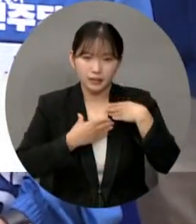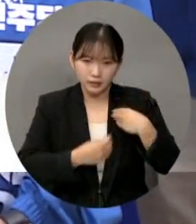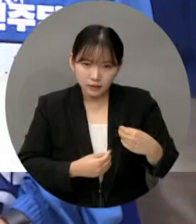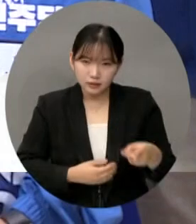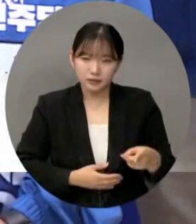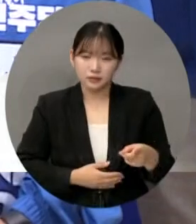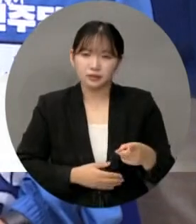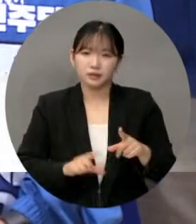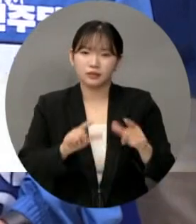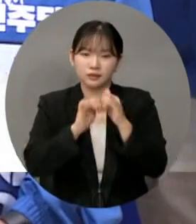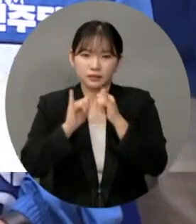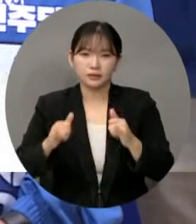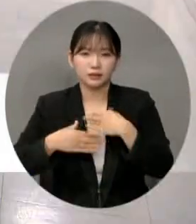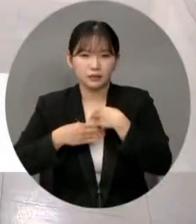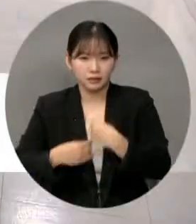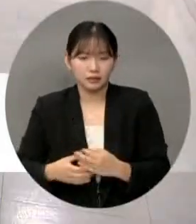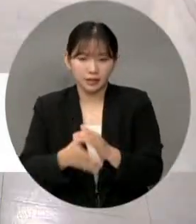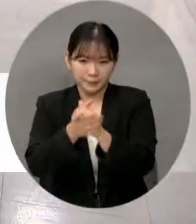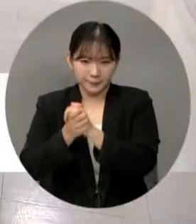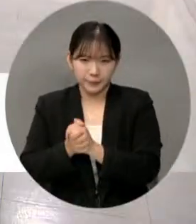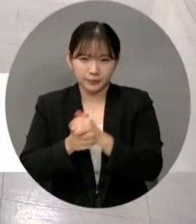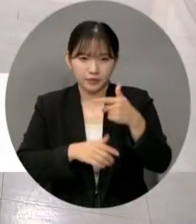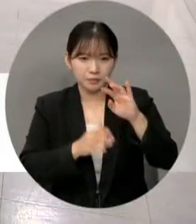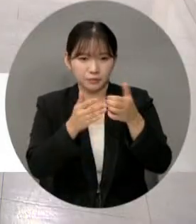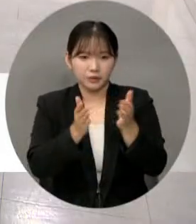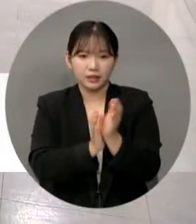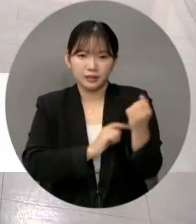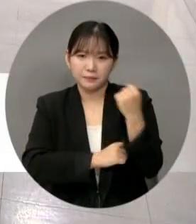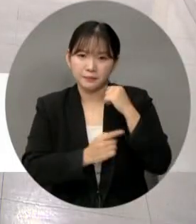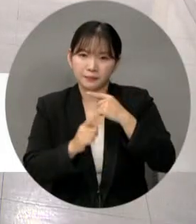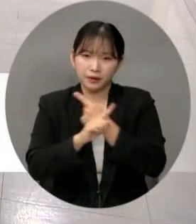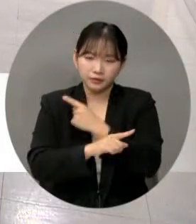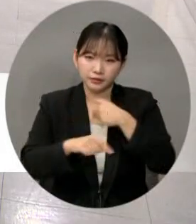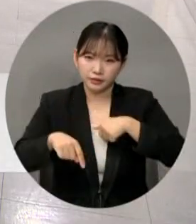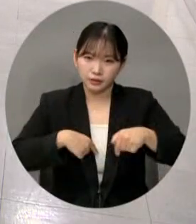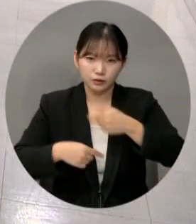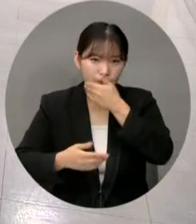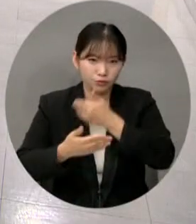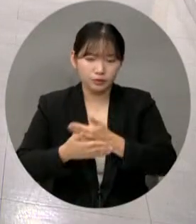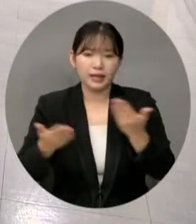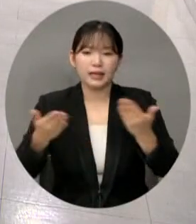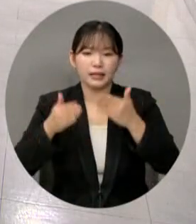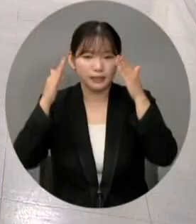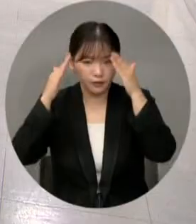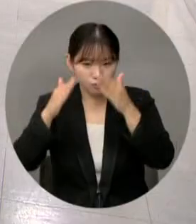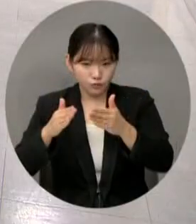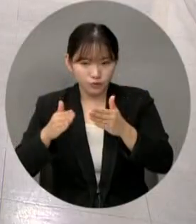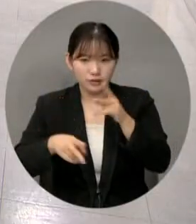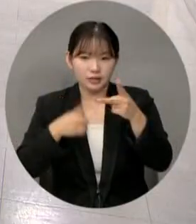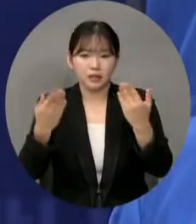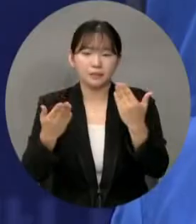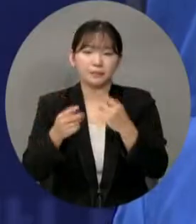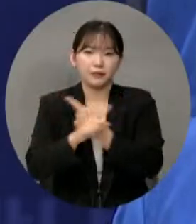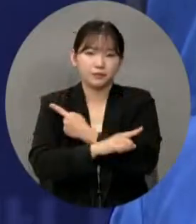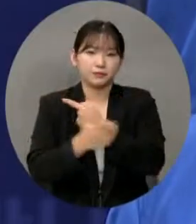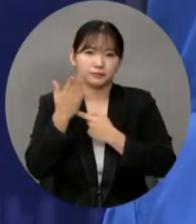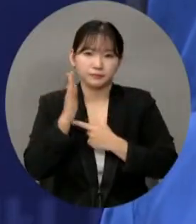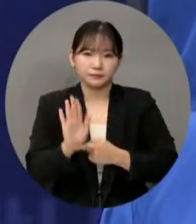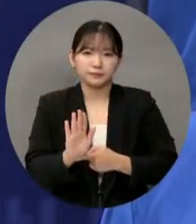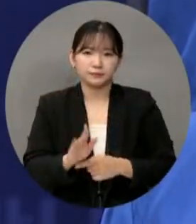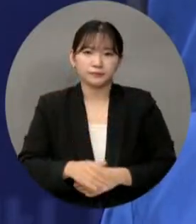안전과 단합이라며 진보당의 에너지 전환 정책의 핵심은 노동 중심 산업 전환이라고 밝혔습니다.